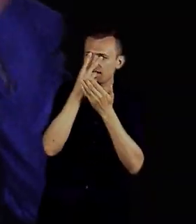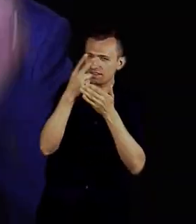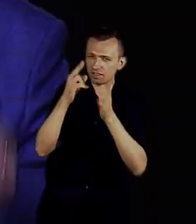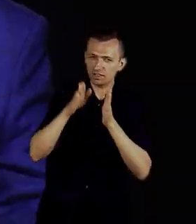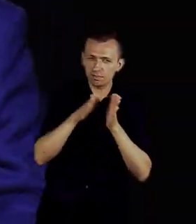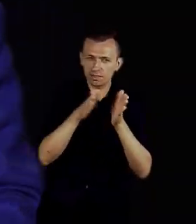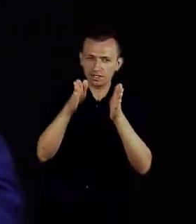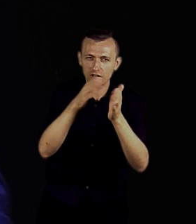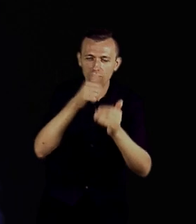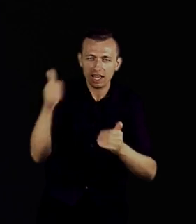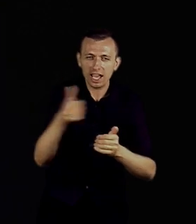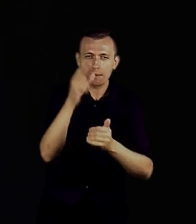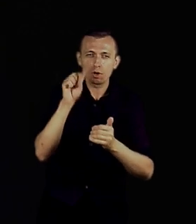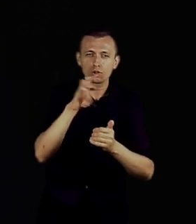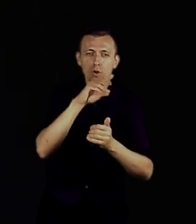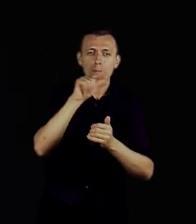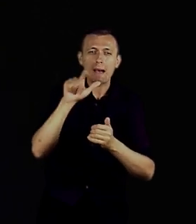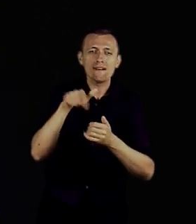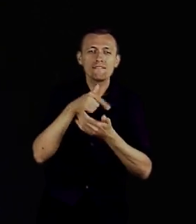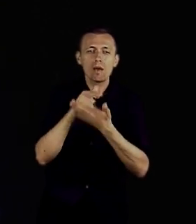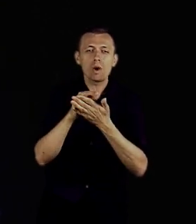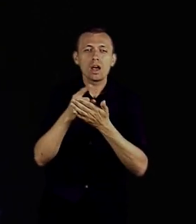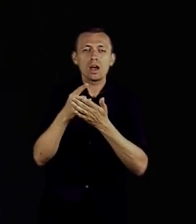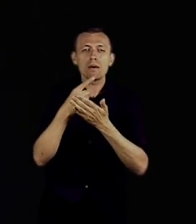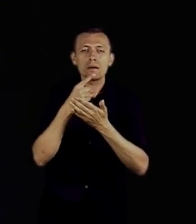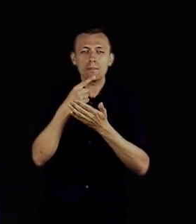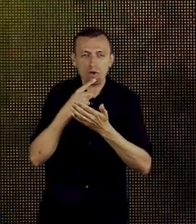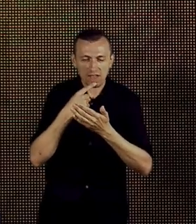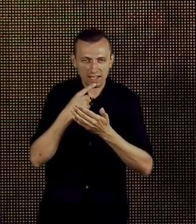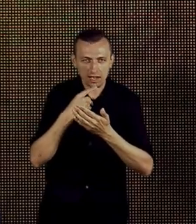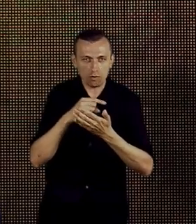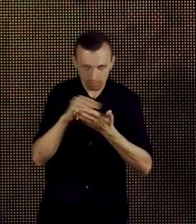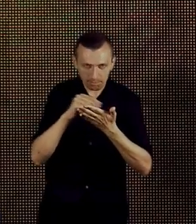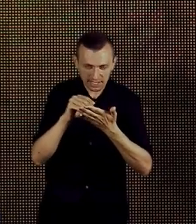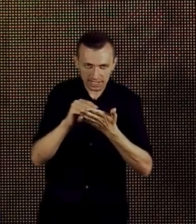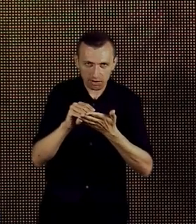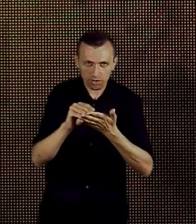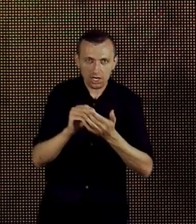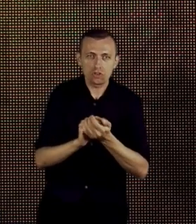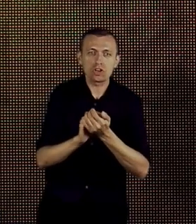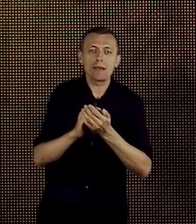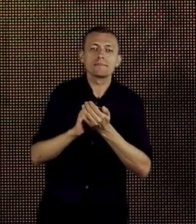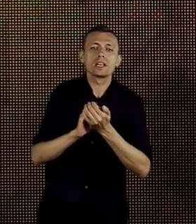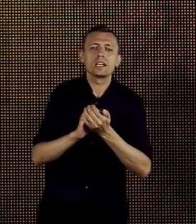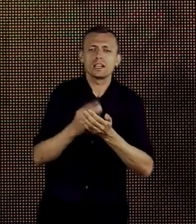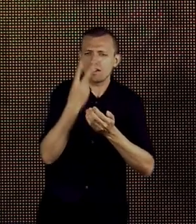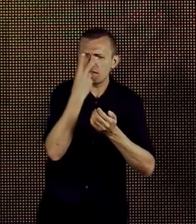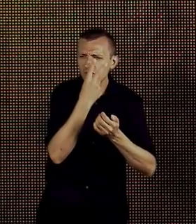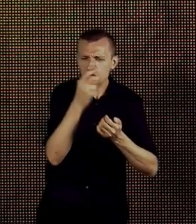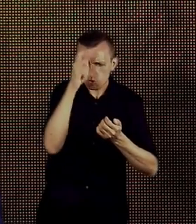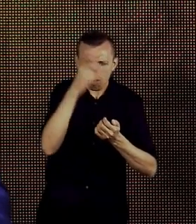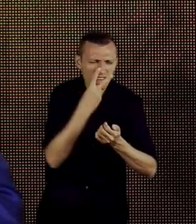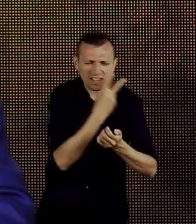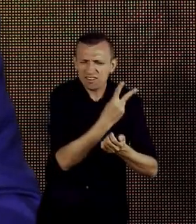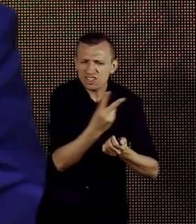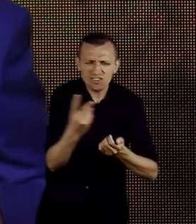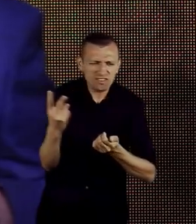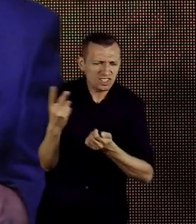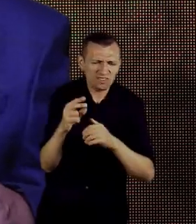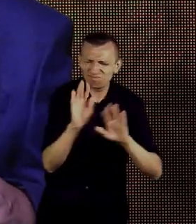przez widzenie. Zadam wam szczere pytanie. Któż z was na tej drodze wiary zmagał